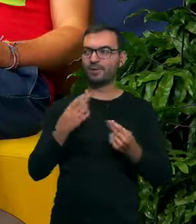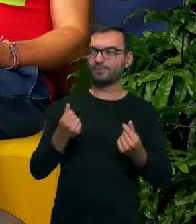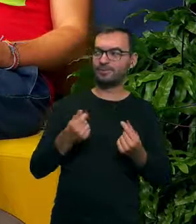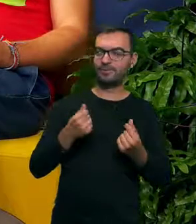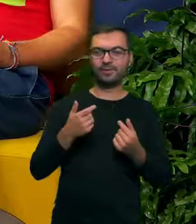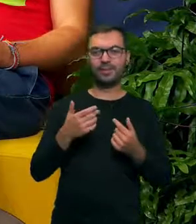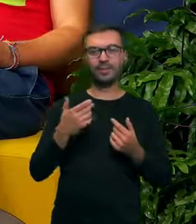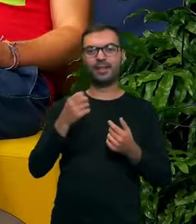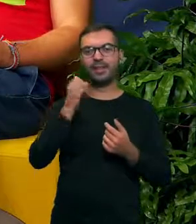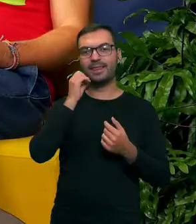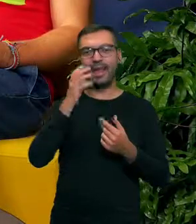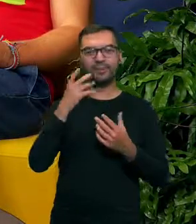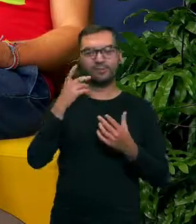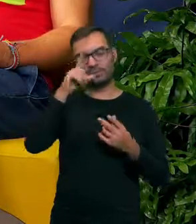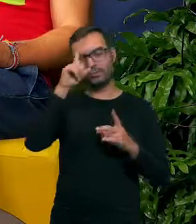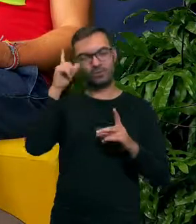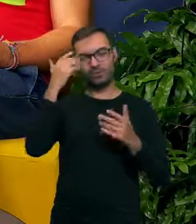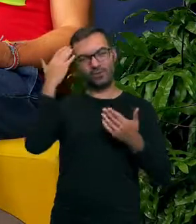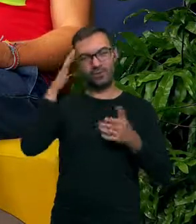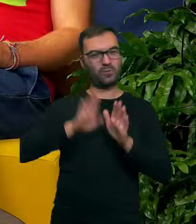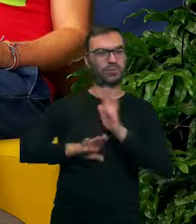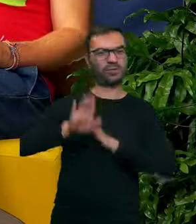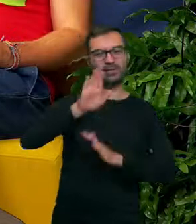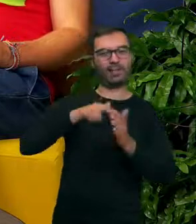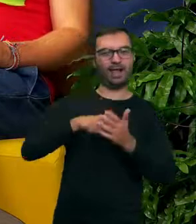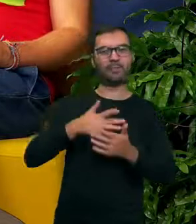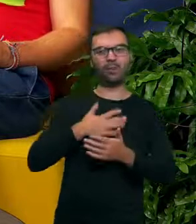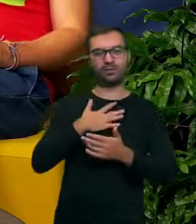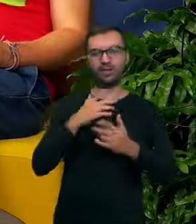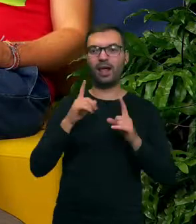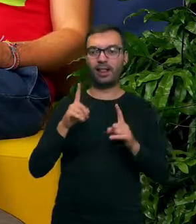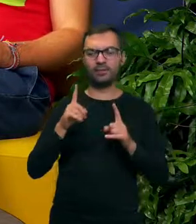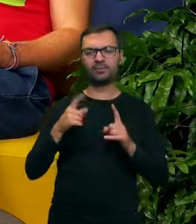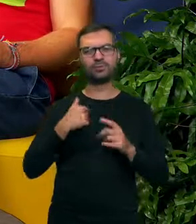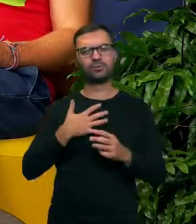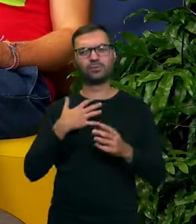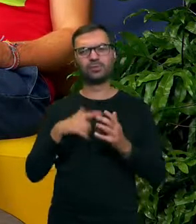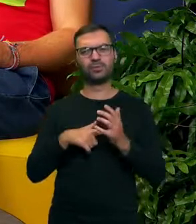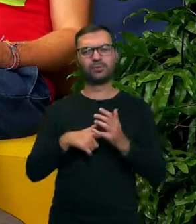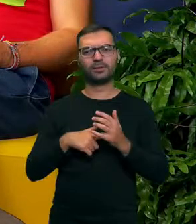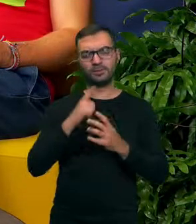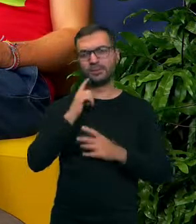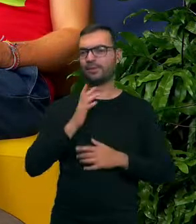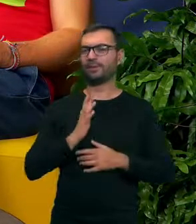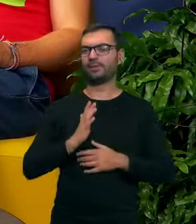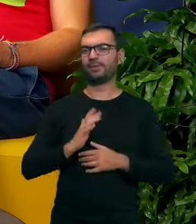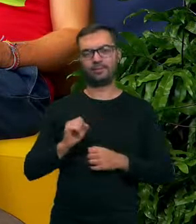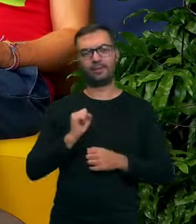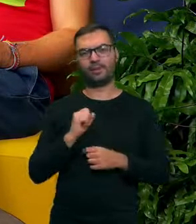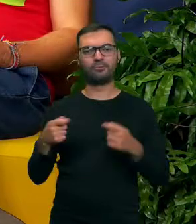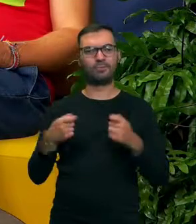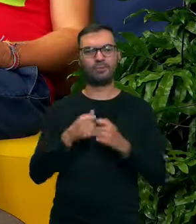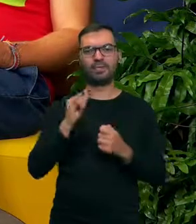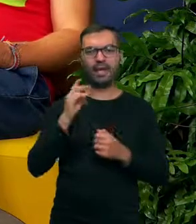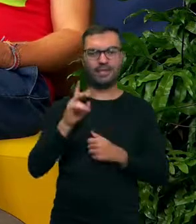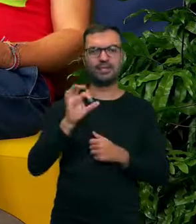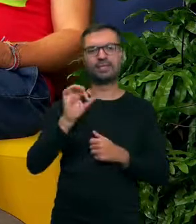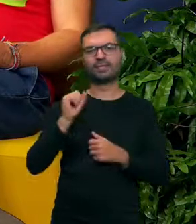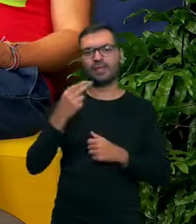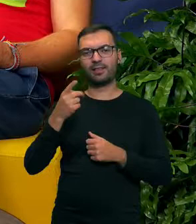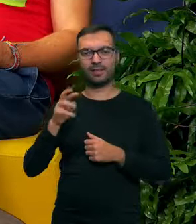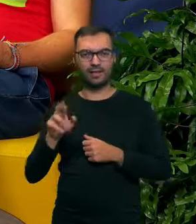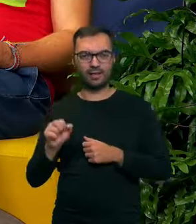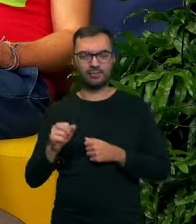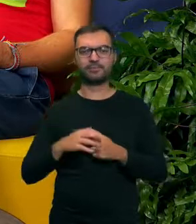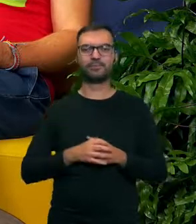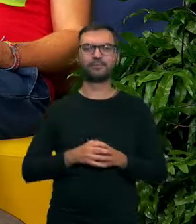których na co dzień jakby nie chce się eksplorować, ale wydaje mi się, że to była wielka przyjemność pracować i z Jackiem, i z Sandrą.